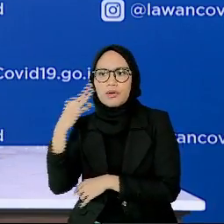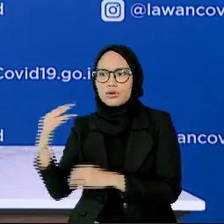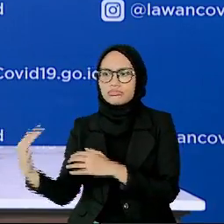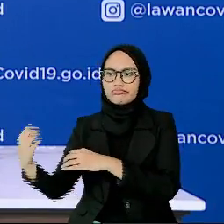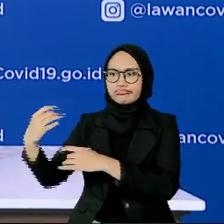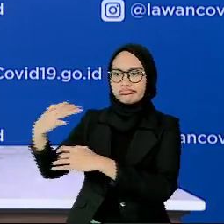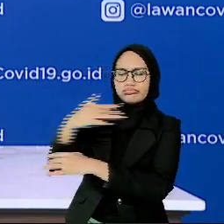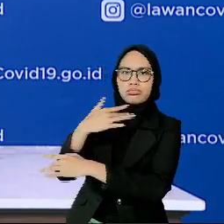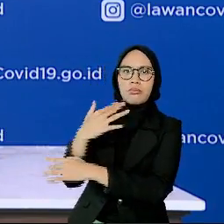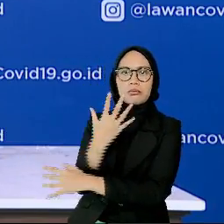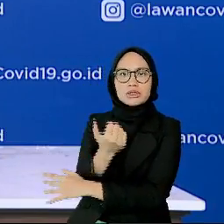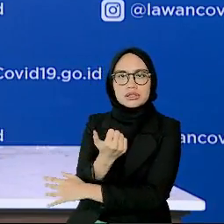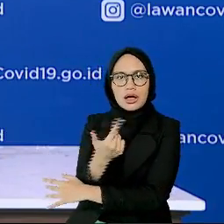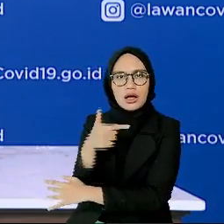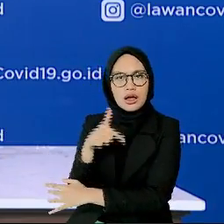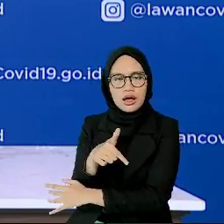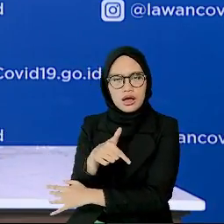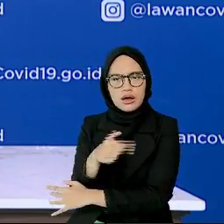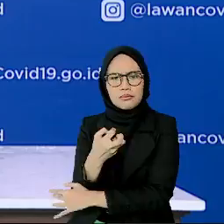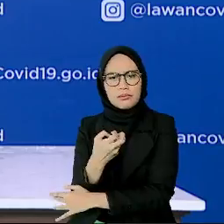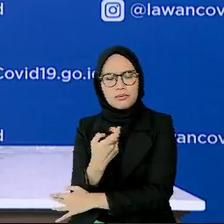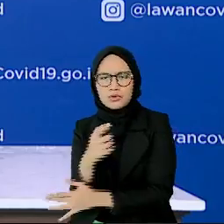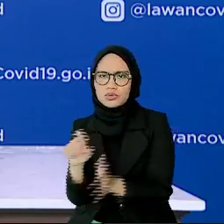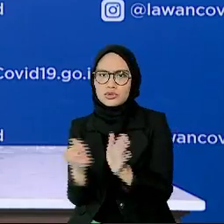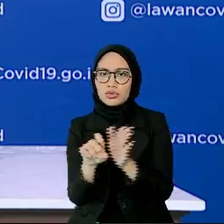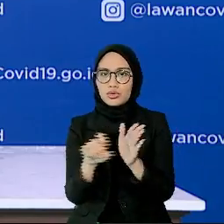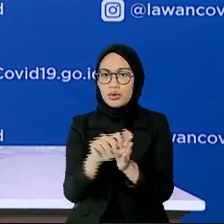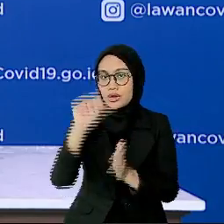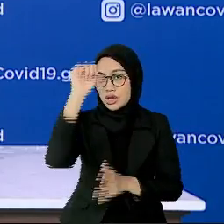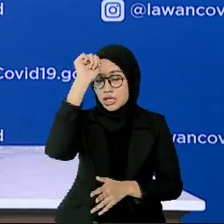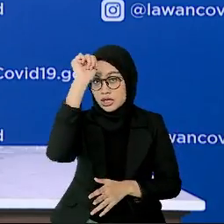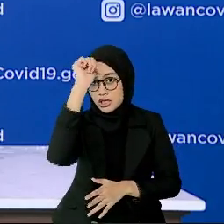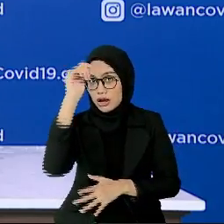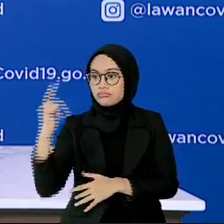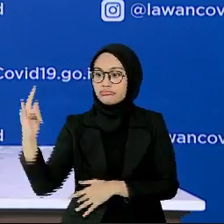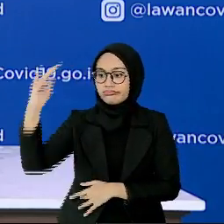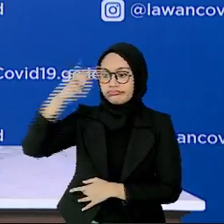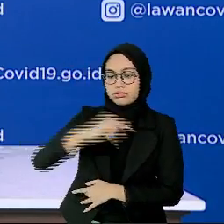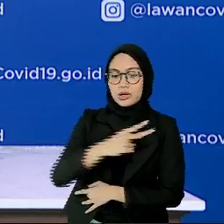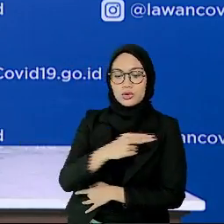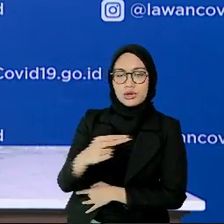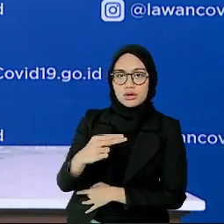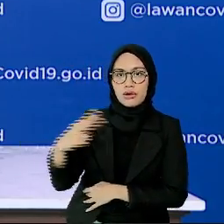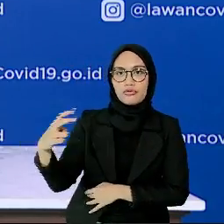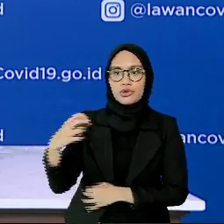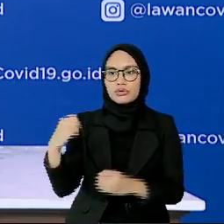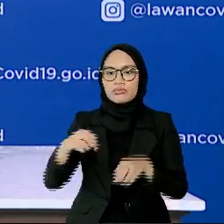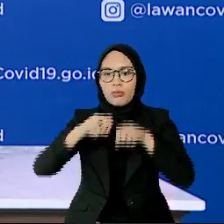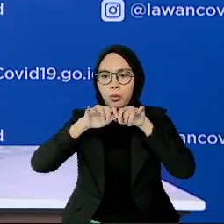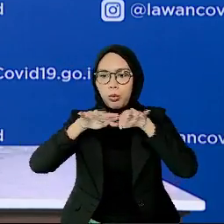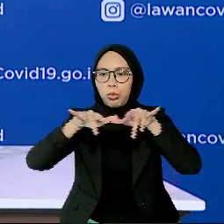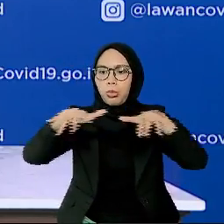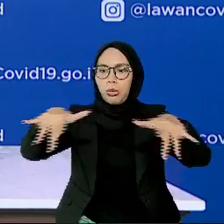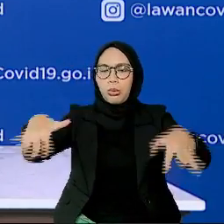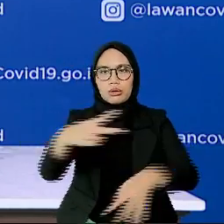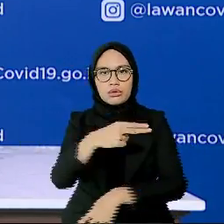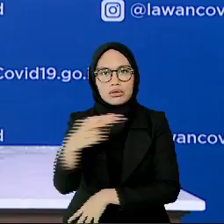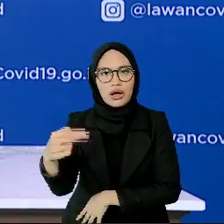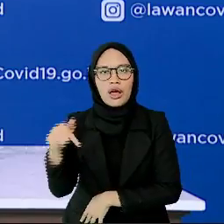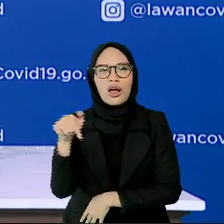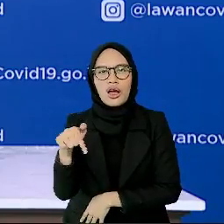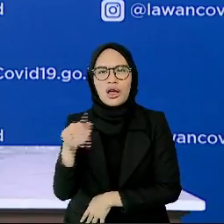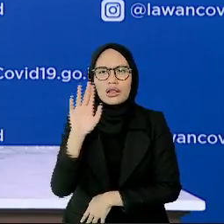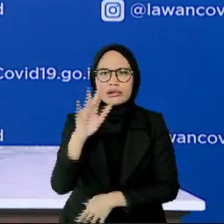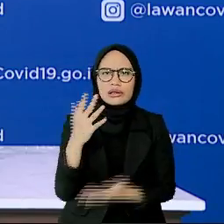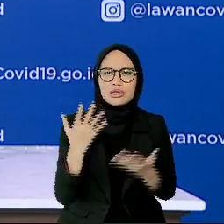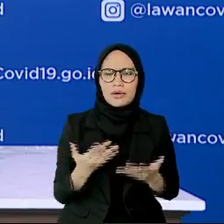pernah terjadi sejumlah warga negara India lolos. Kejadian ini diduga ikut menjadi penyumbang masuknya varian Delta. Pintu masuk